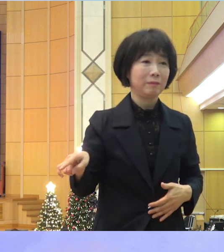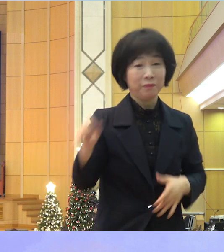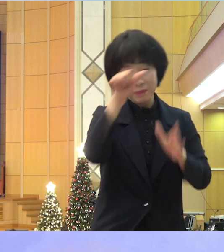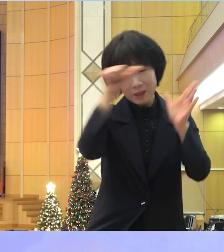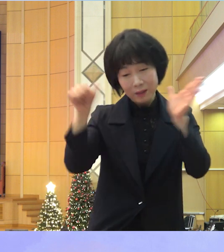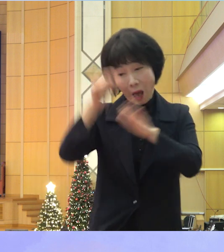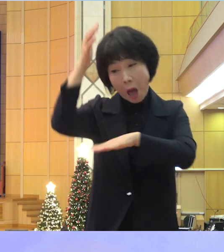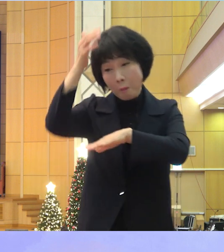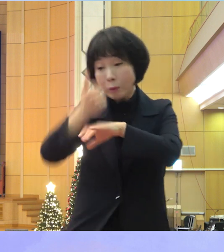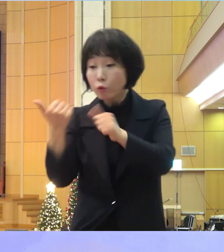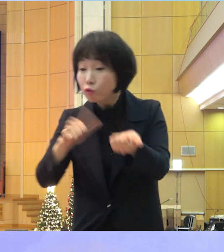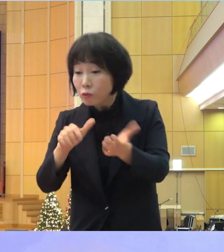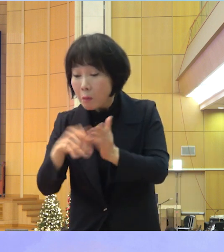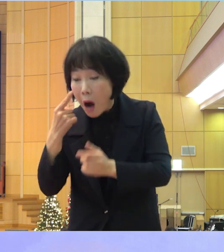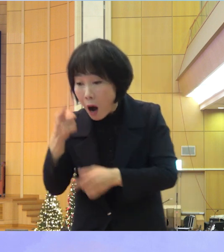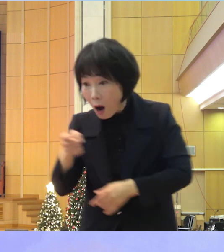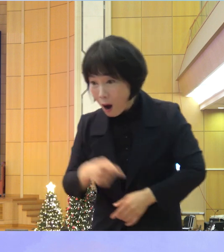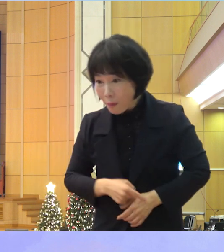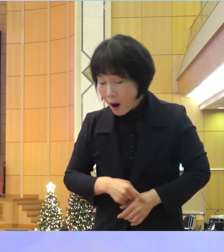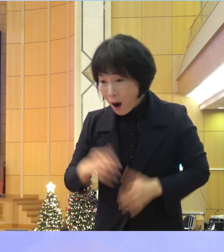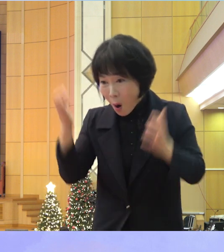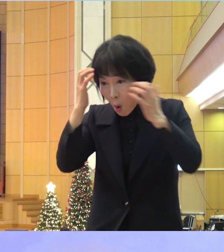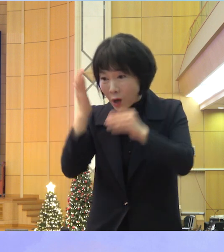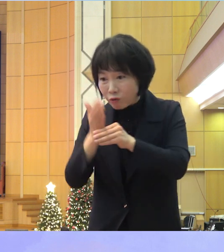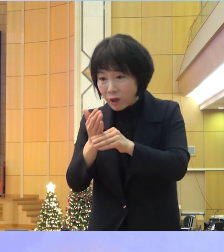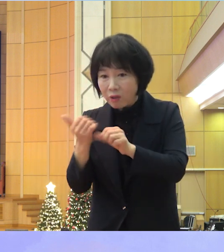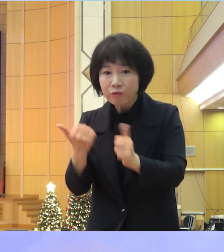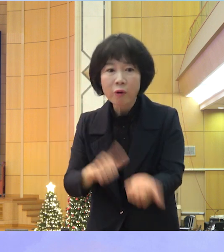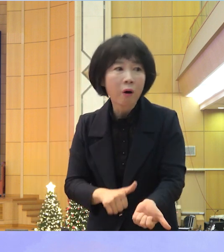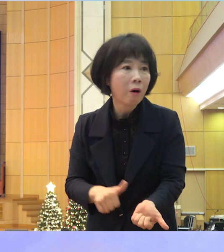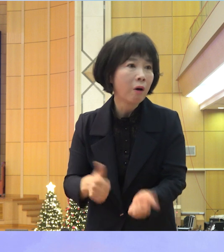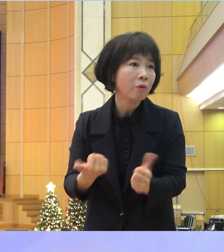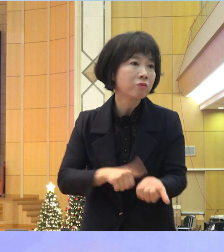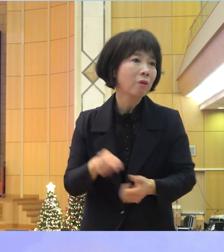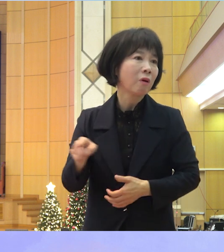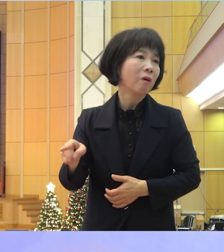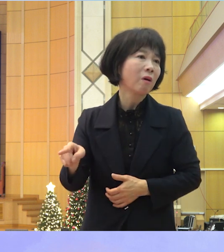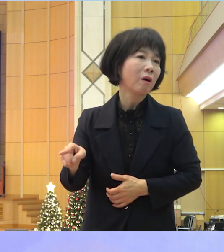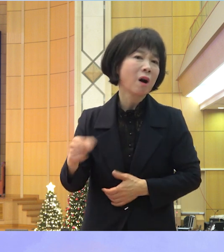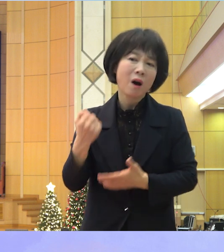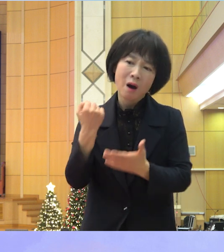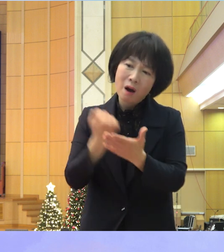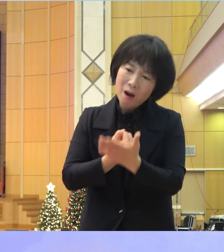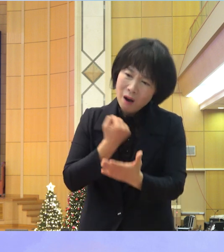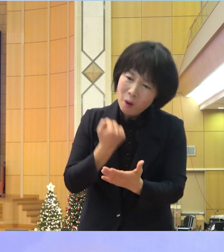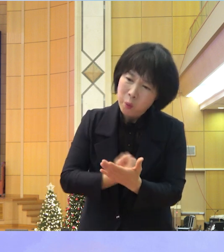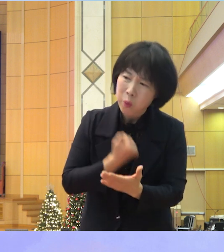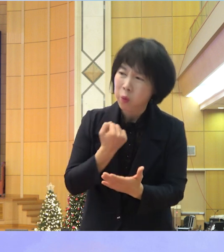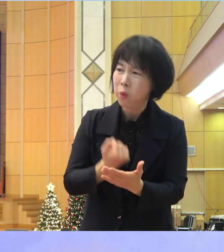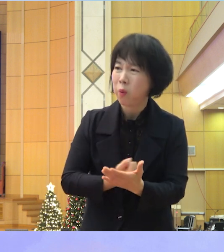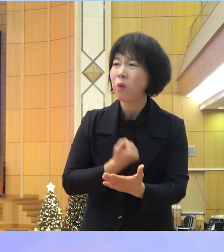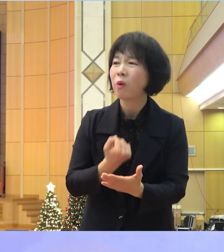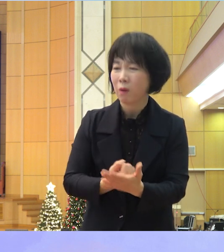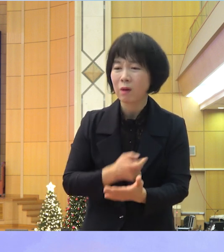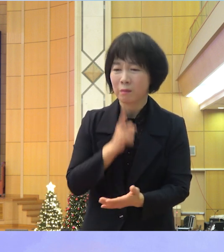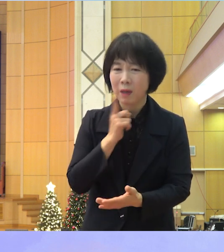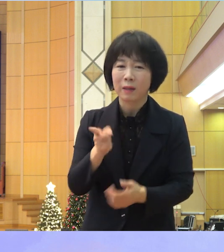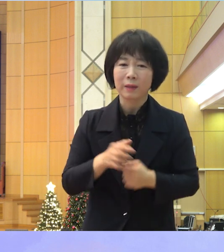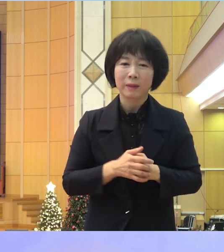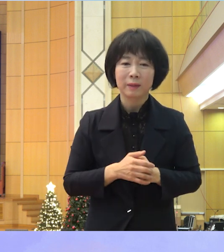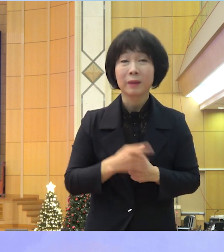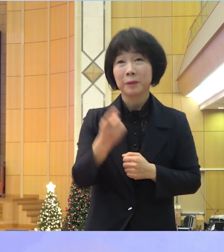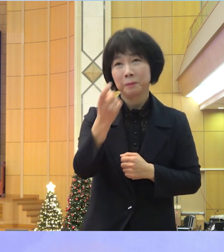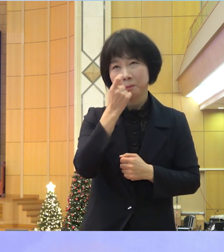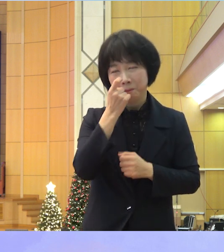인생 마칠 때 그저 고난 중에, 고생 중에 세상을 떠나는 것이 인생이다 하는 걸 우리가